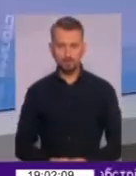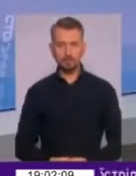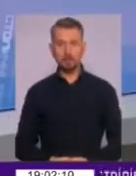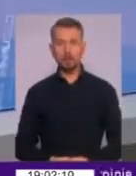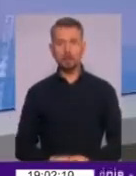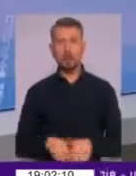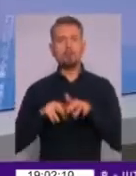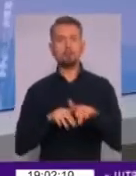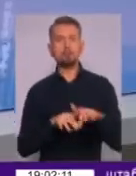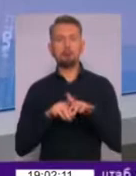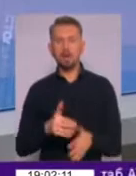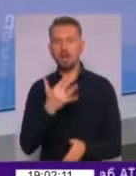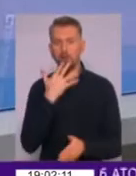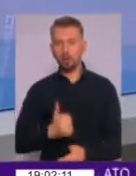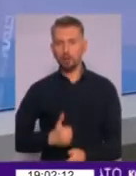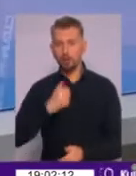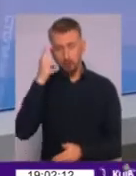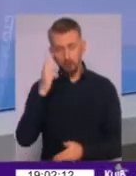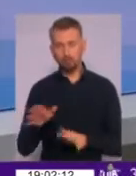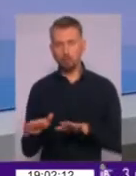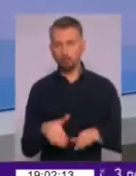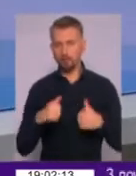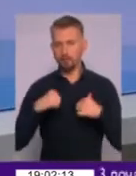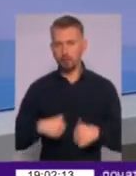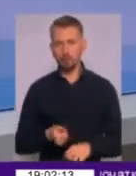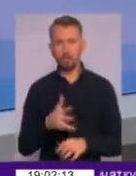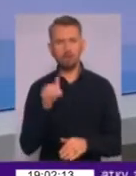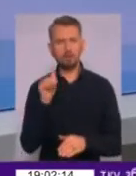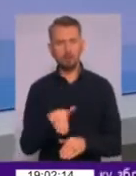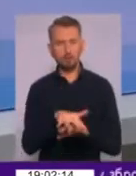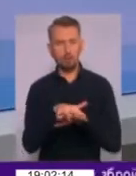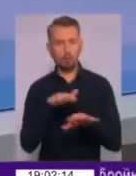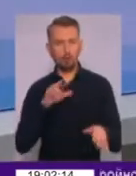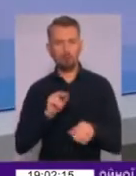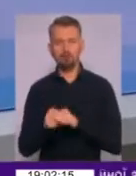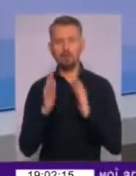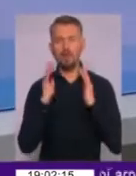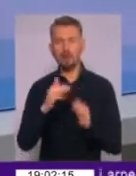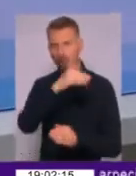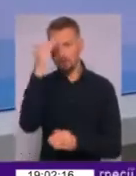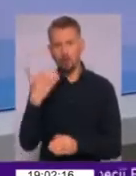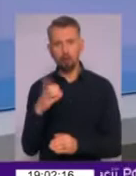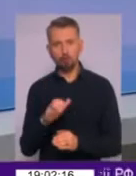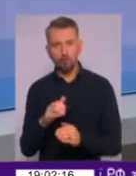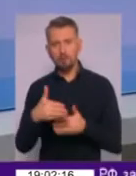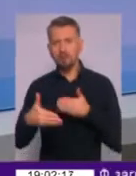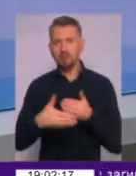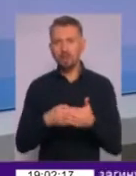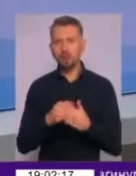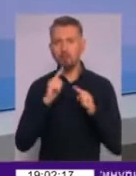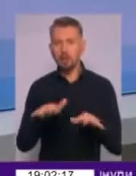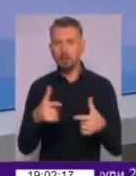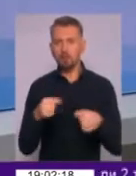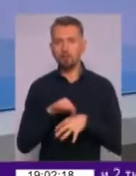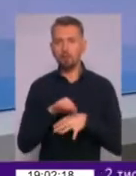Марш національної гідності у Києві минув спокійно. Кількатисячна колона через Алею Небесної Сотні підійшла до парламенту, де провели основний